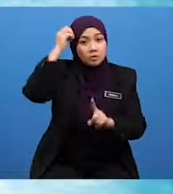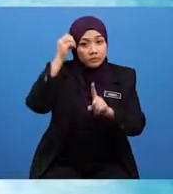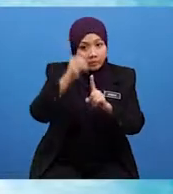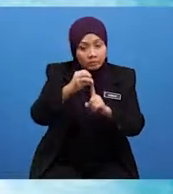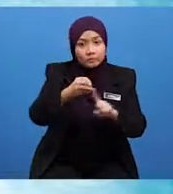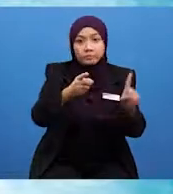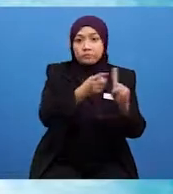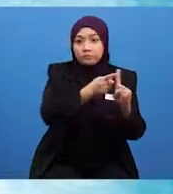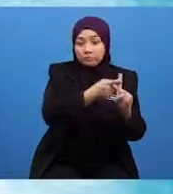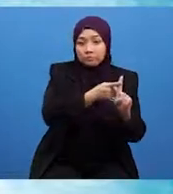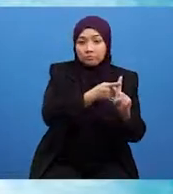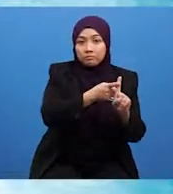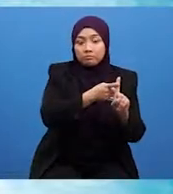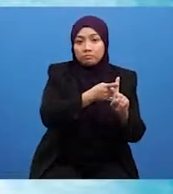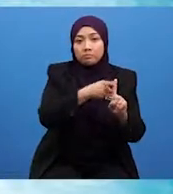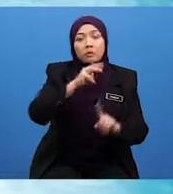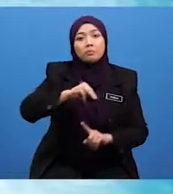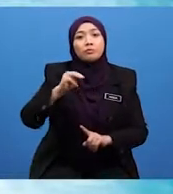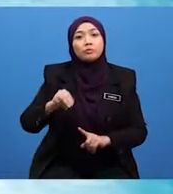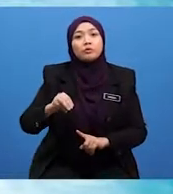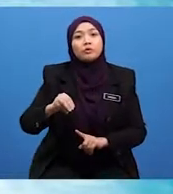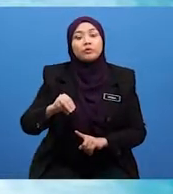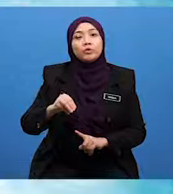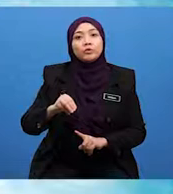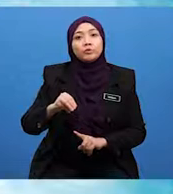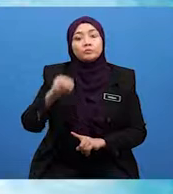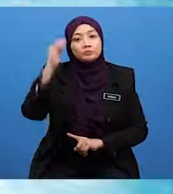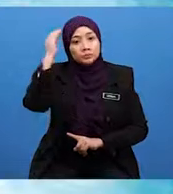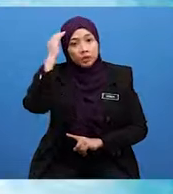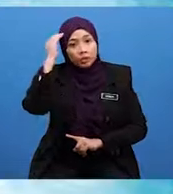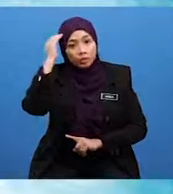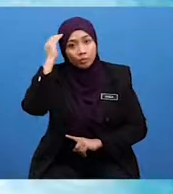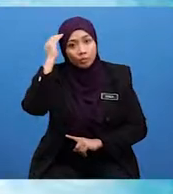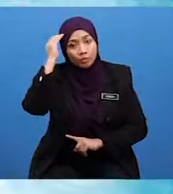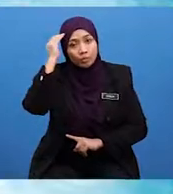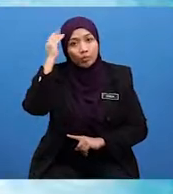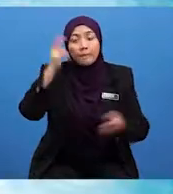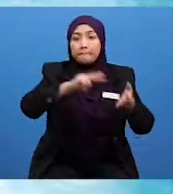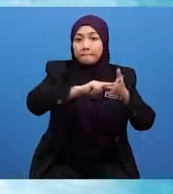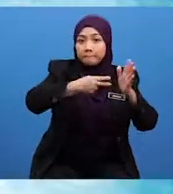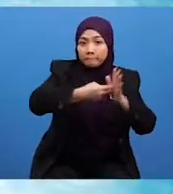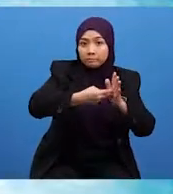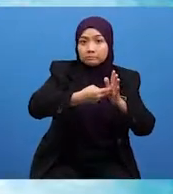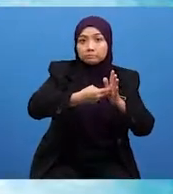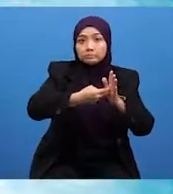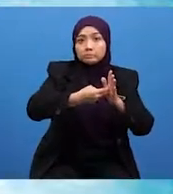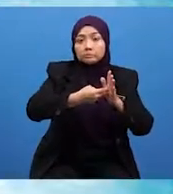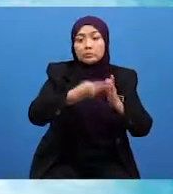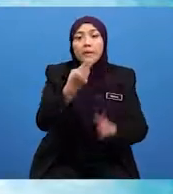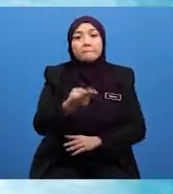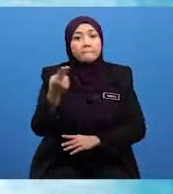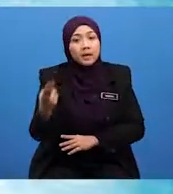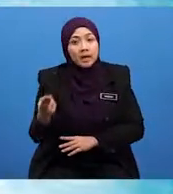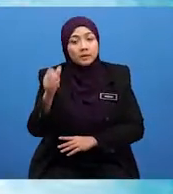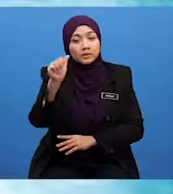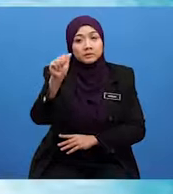Yang pertama, murid-murid seharusnya mendefinisi secara operasi bahan